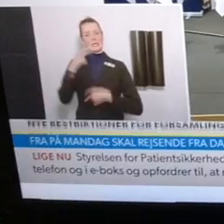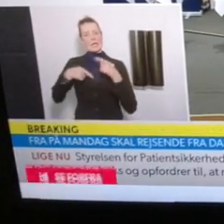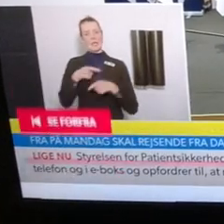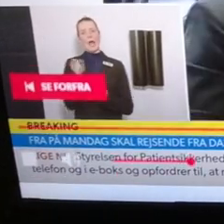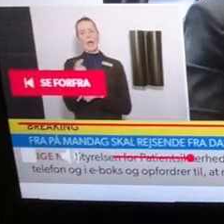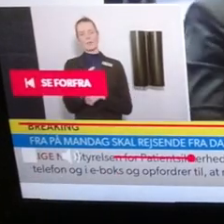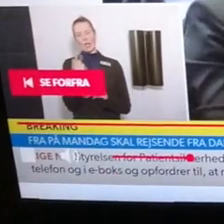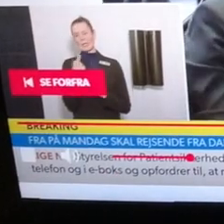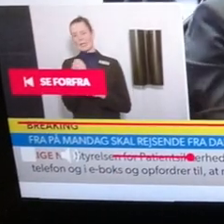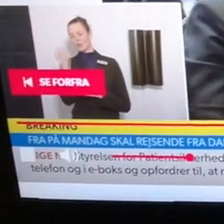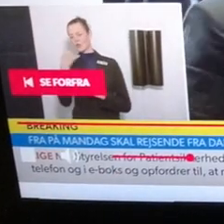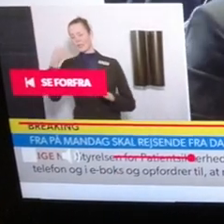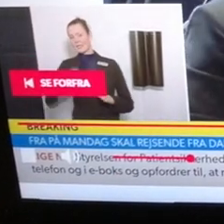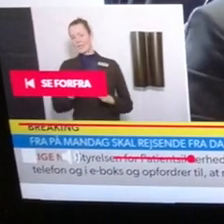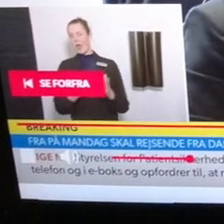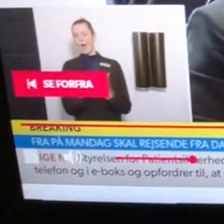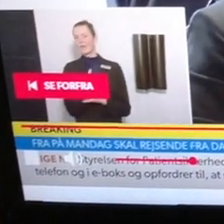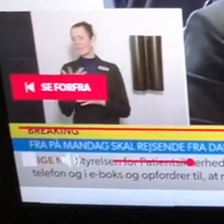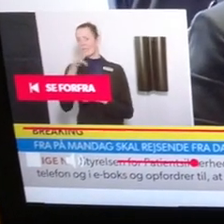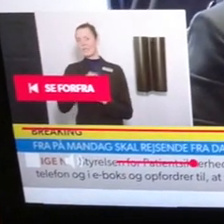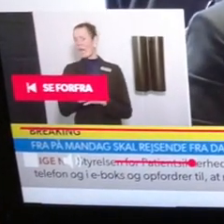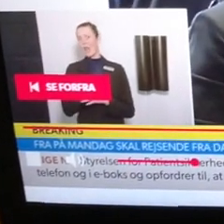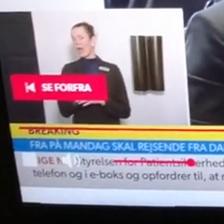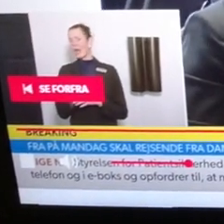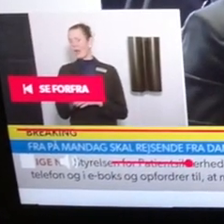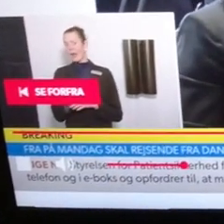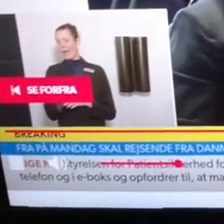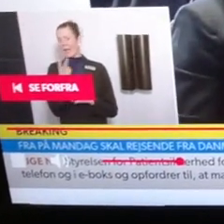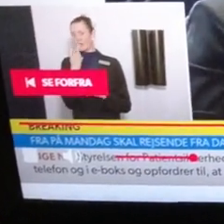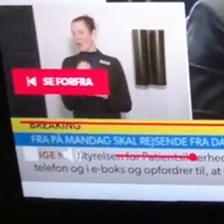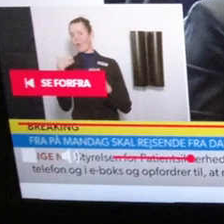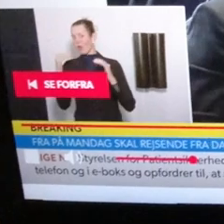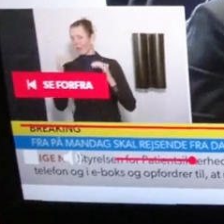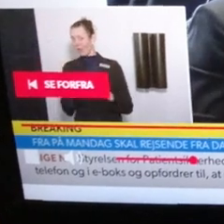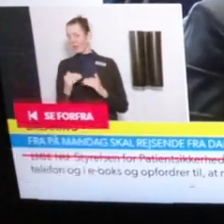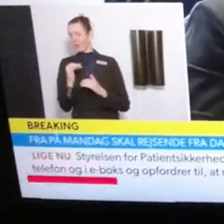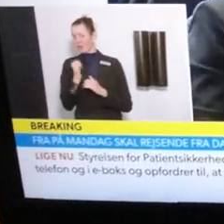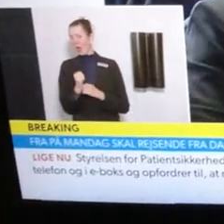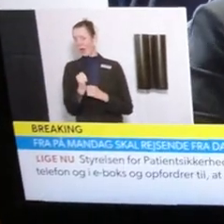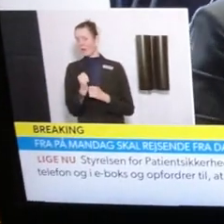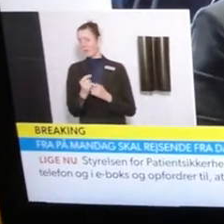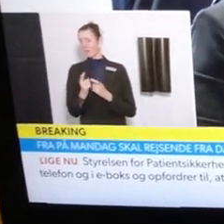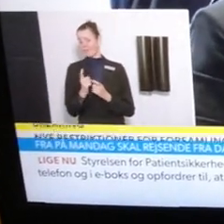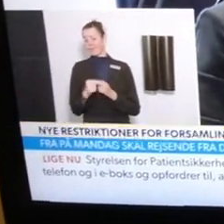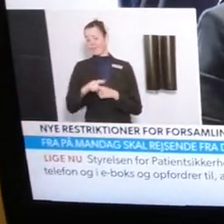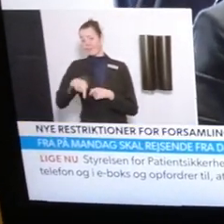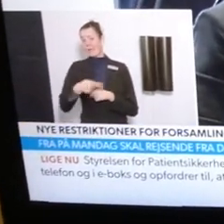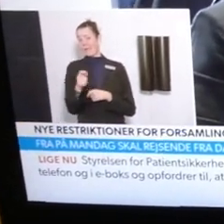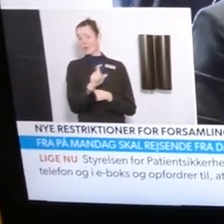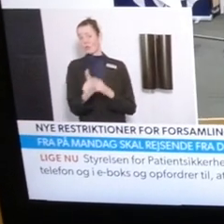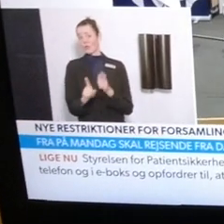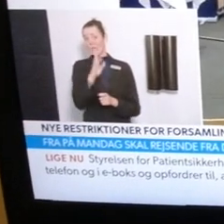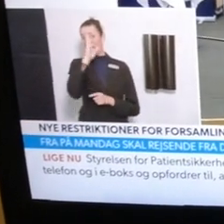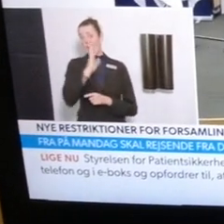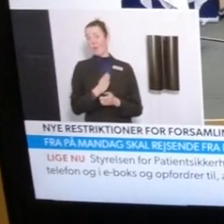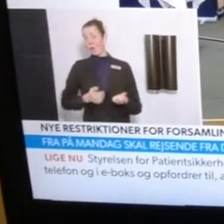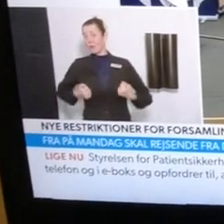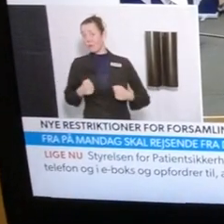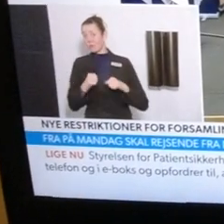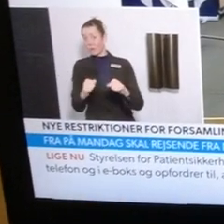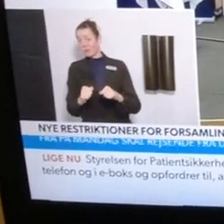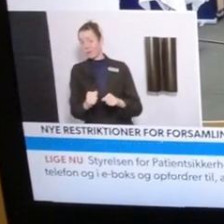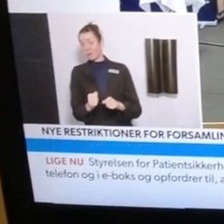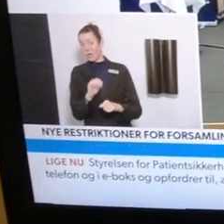ned nu, så bliver vi nødt til at gøre noget mere alvorligt i næste uge. Hvad kunne det være? Hvad er det, I går overveje? Men det er jo